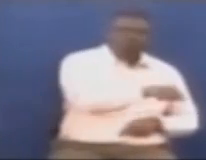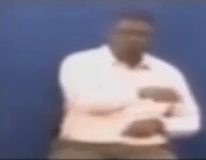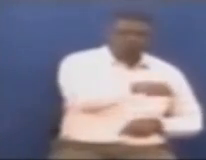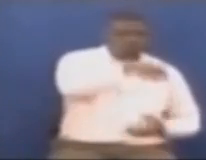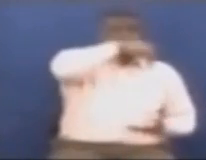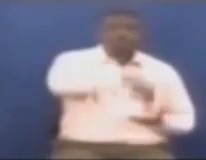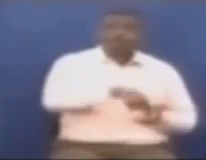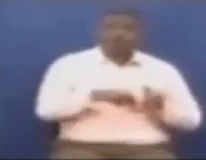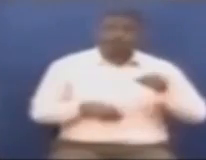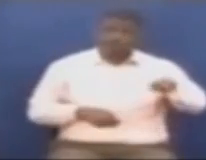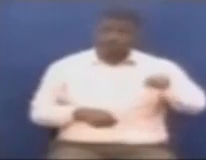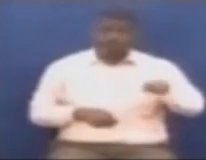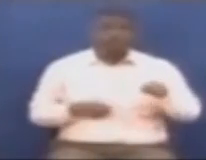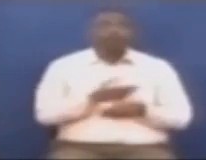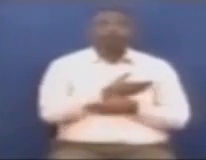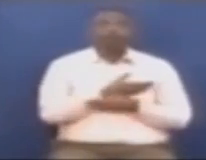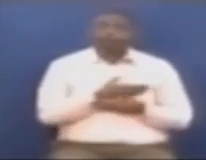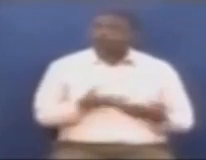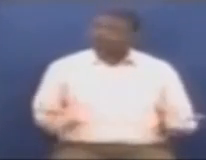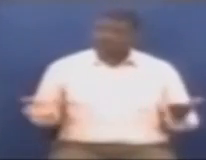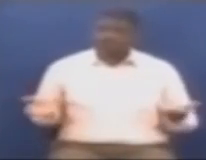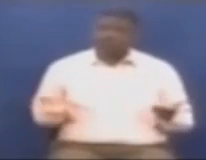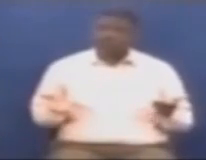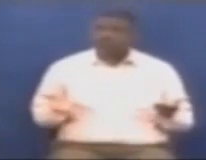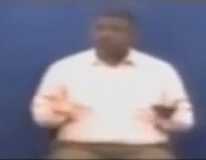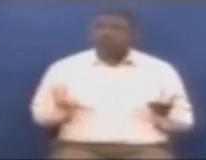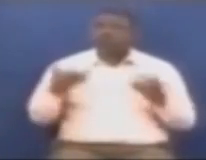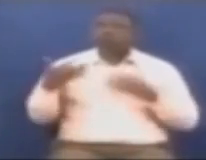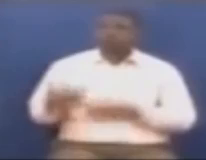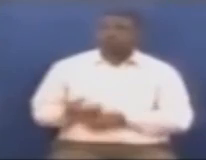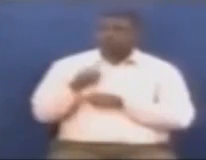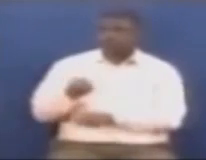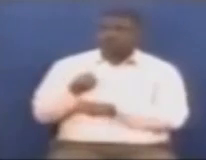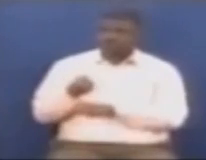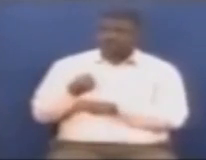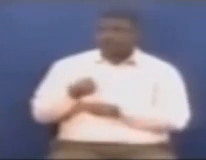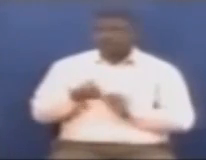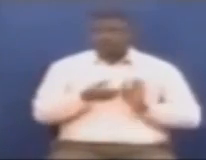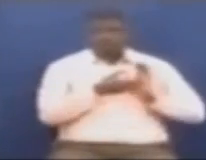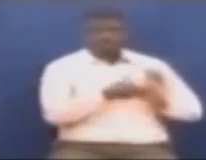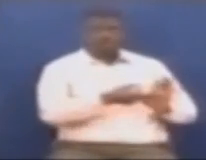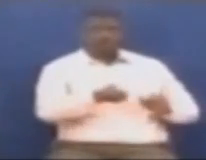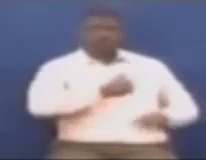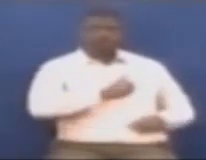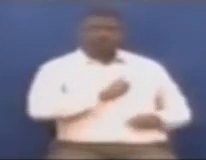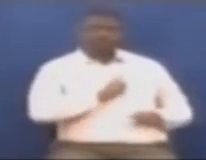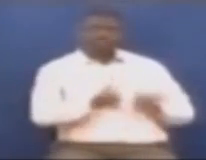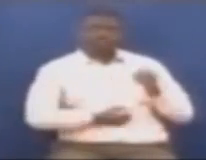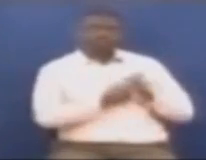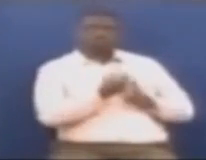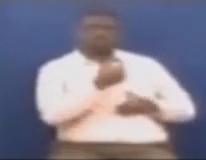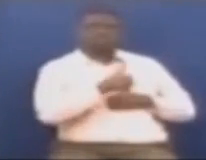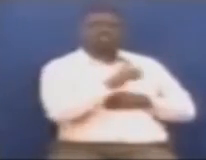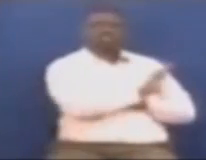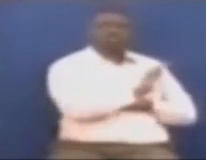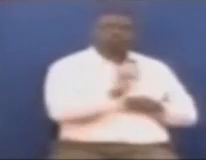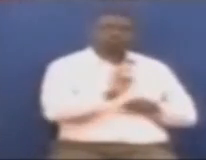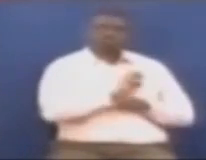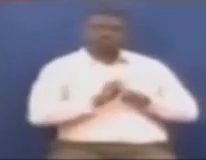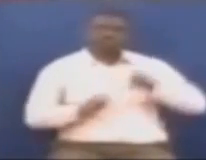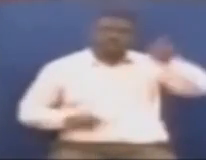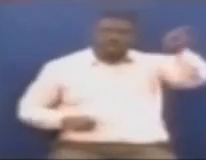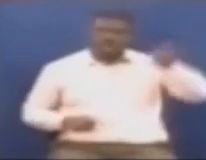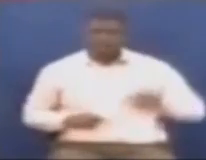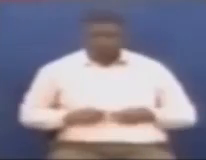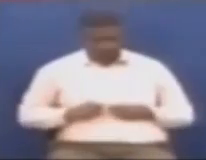Mwanasheria mkuu wa serikali, majibu ya maswali hayo tafadhali. Mheshimiwa Spika, naomba kujibu